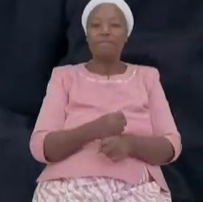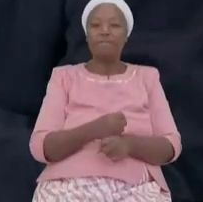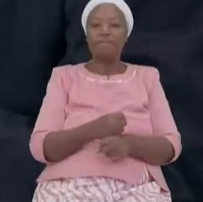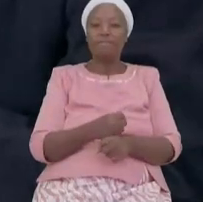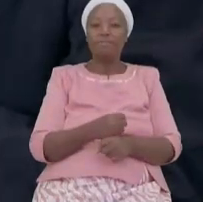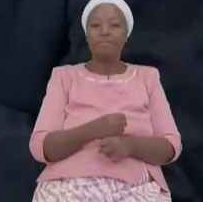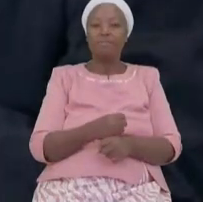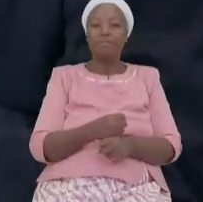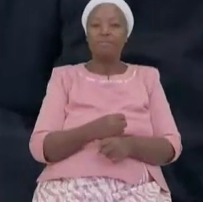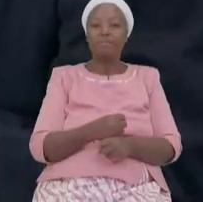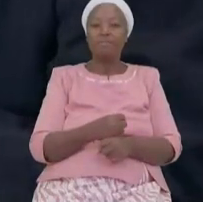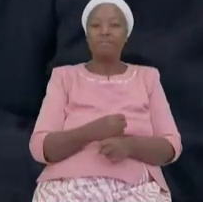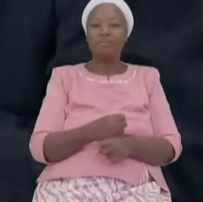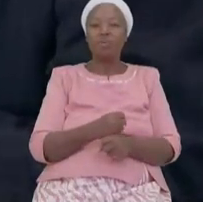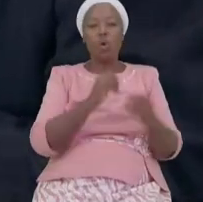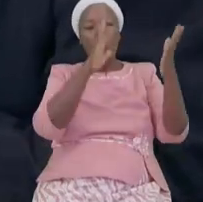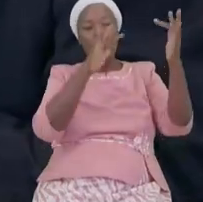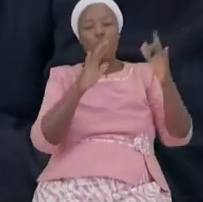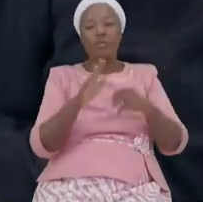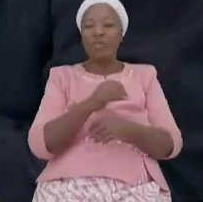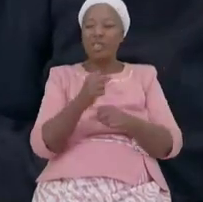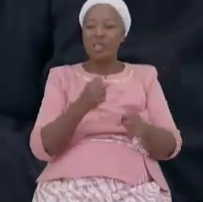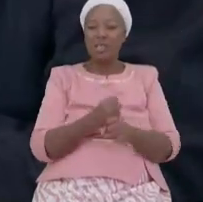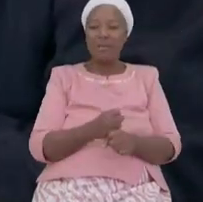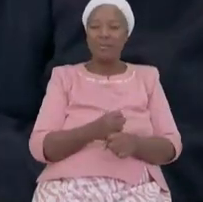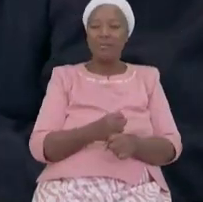de bonne santé, une année d'espérance.